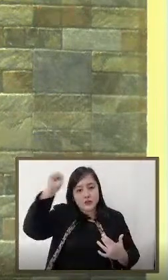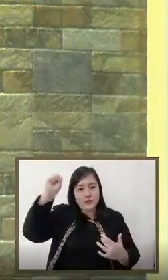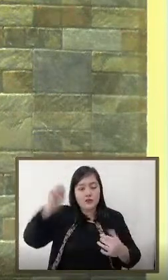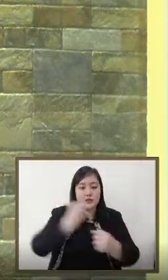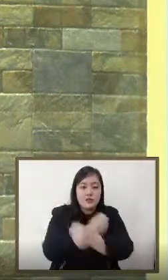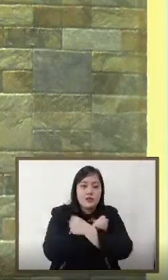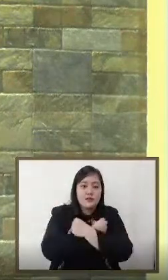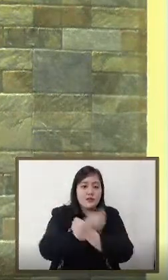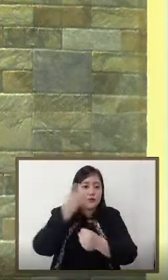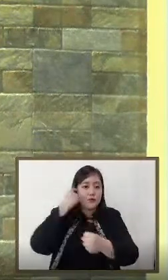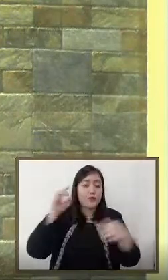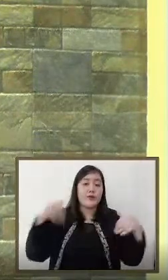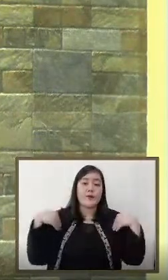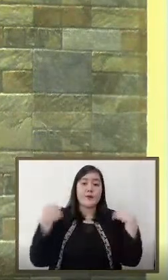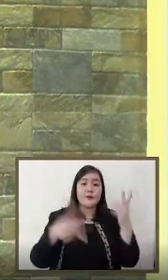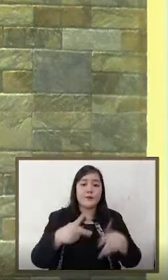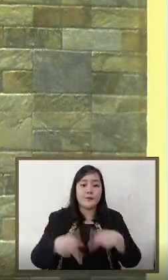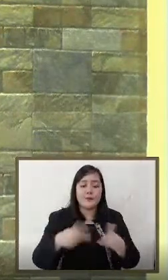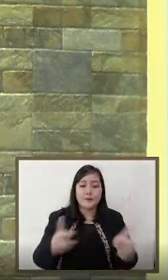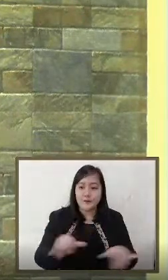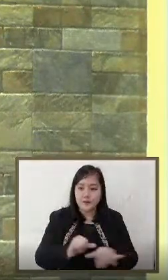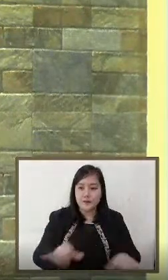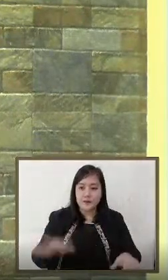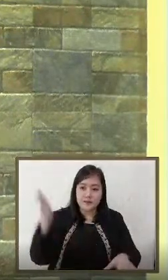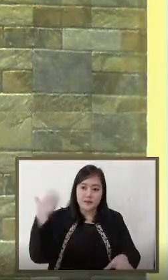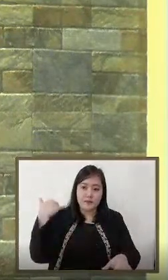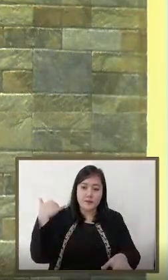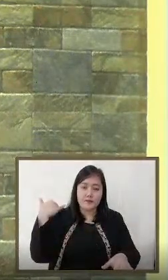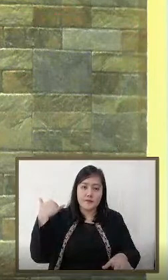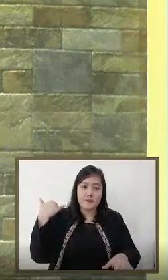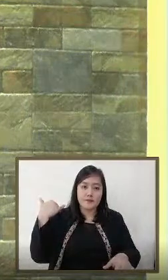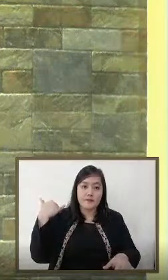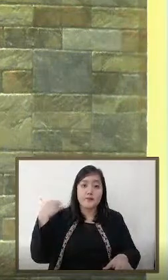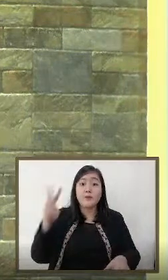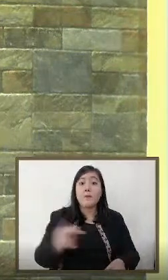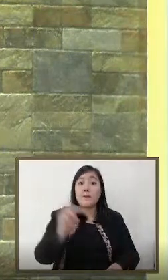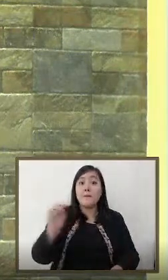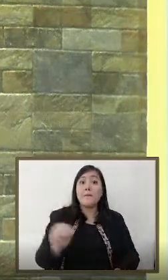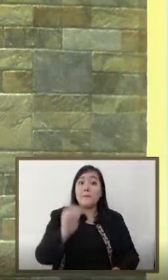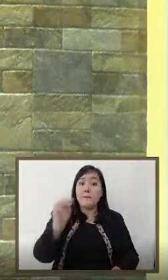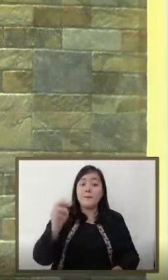like nung Monday, nag-saturate nga kami